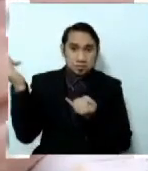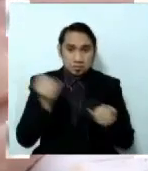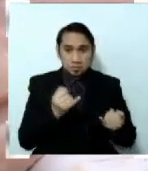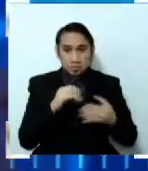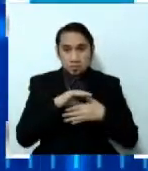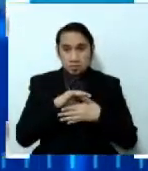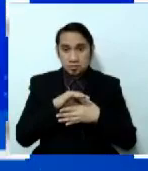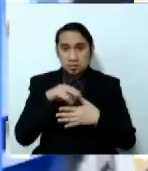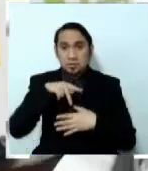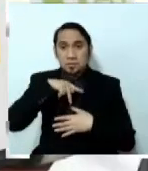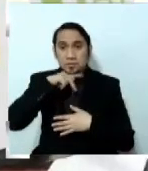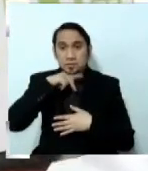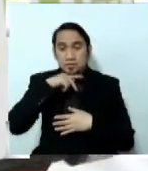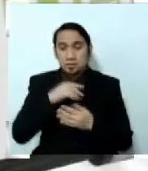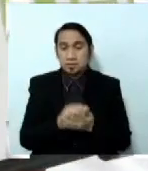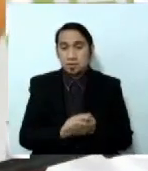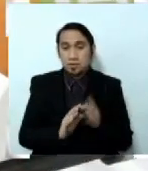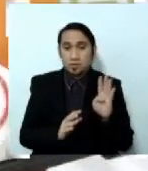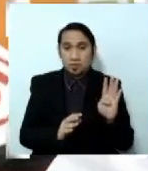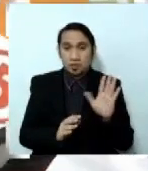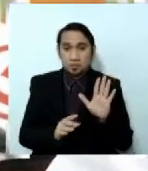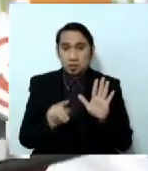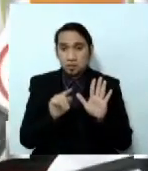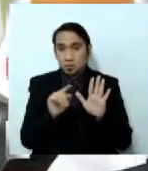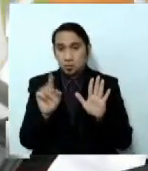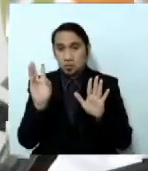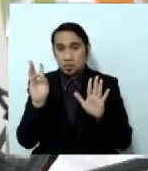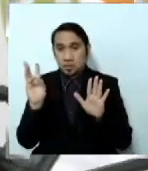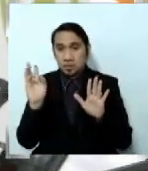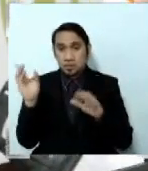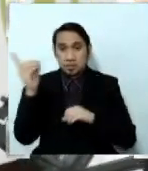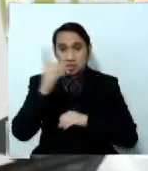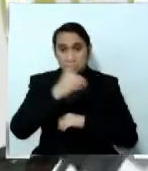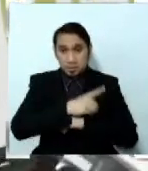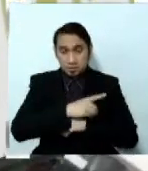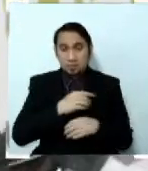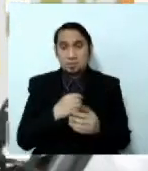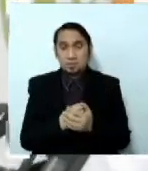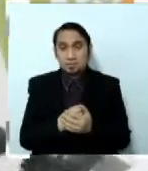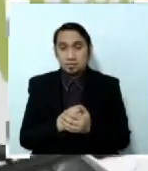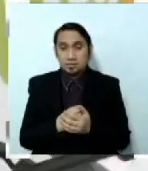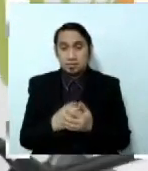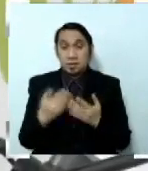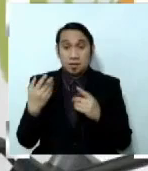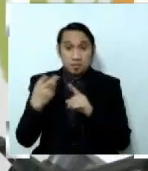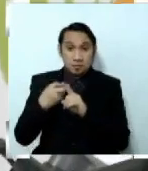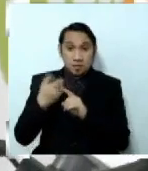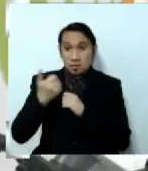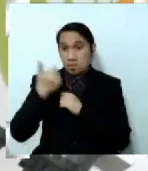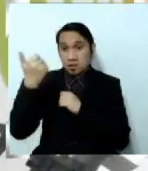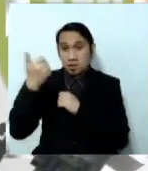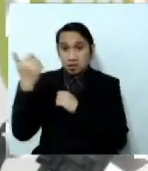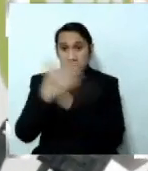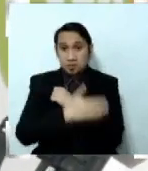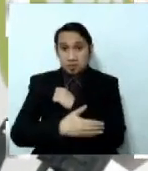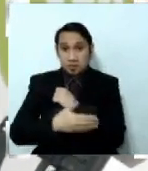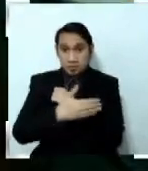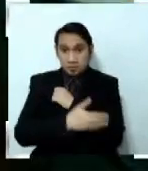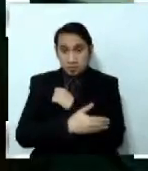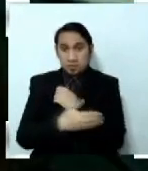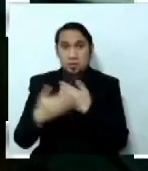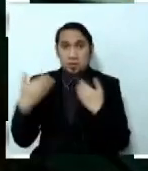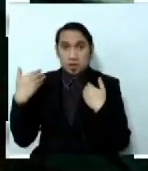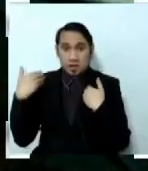to 60 days from the exporting country, yun yung shipping timeline natin.